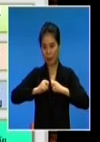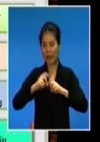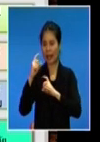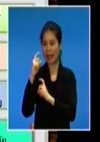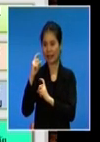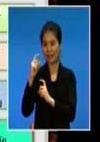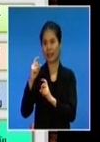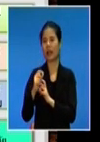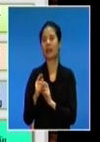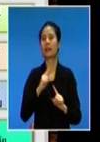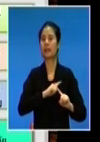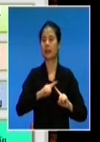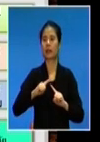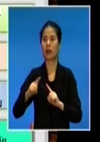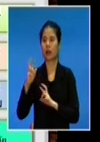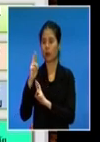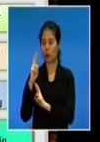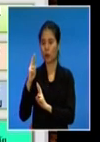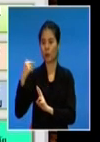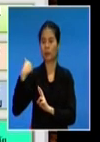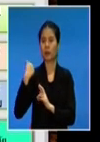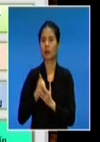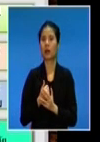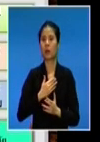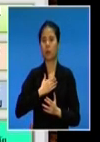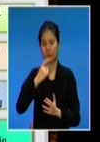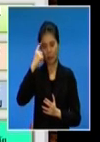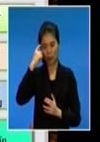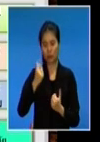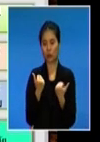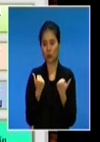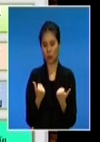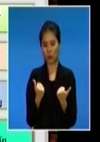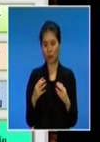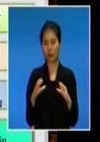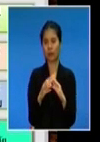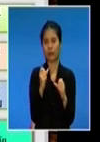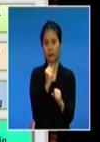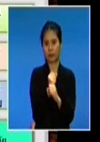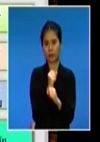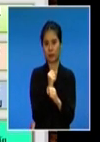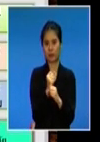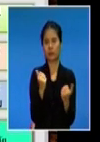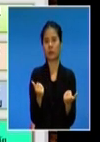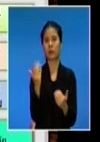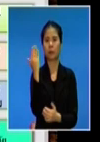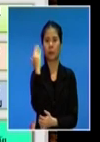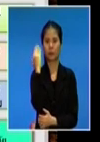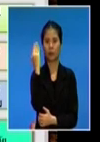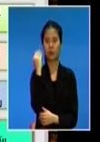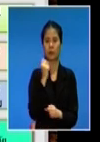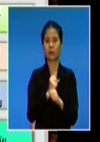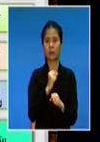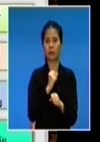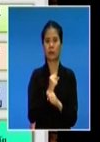ลหมดที่เหลือเนี่ยล้มเหลวหมดประเด็นนี้ผมอยากจะเรียนว่าองค์กรที่เป็นอยู่ขณะนี้องค์กรที่แท้จริงคืออะไรเดิมเนี่ยมันเคยทำงาน